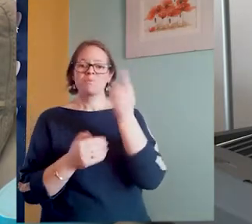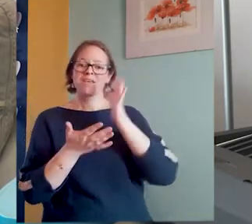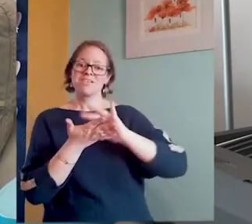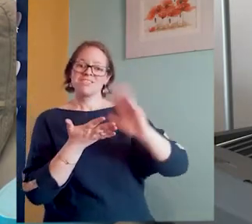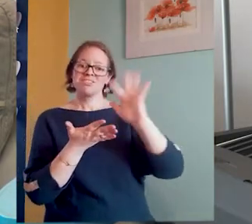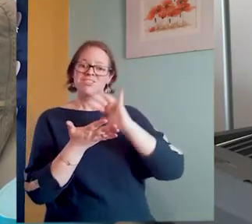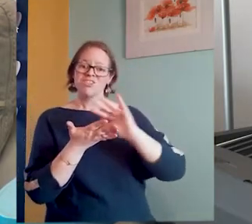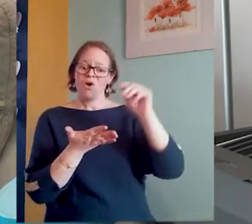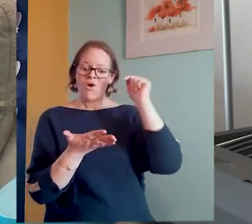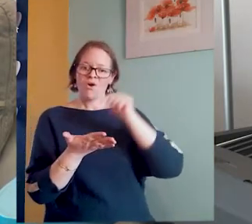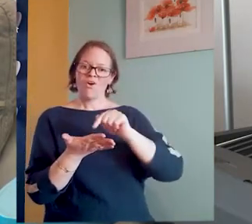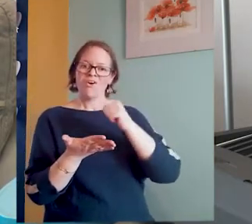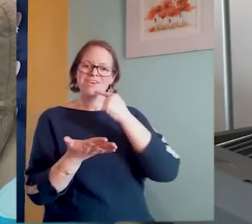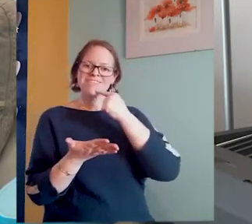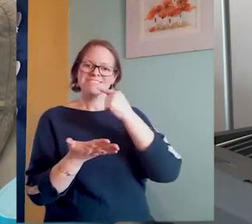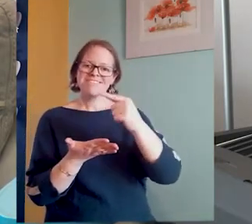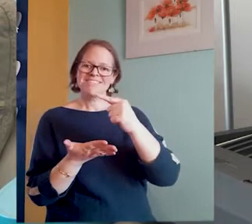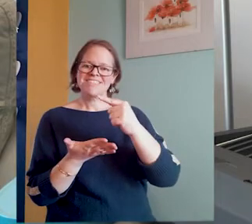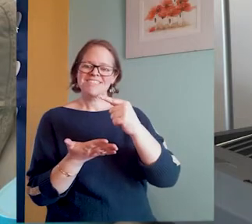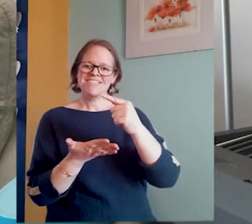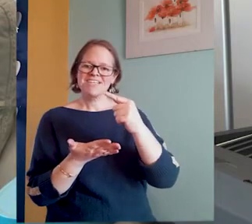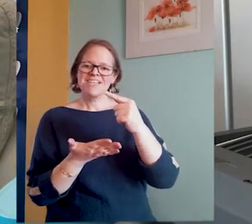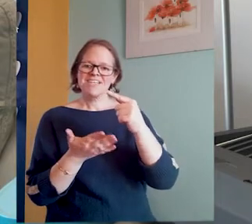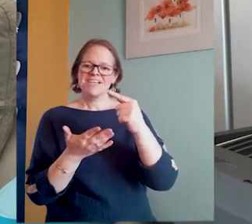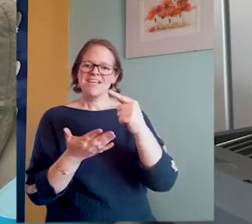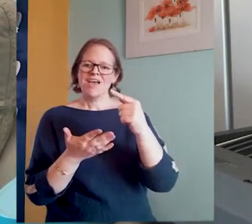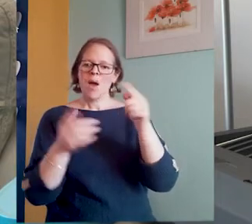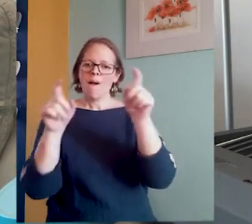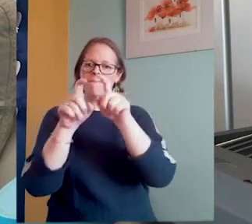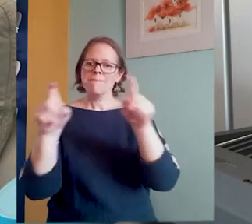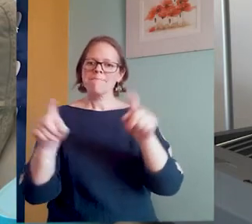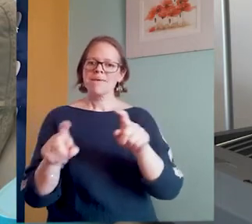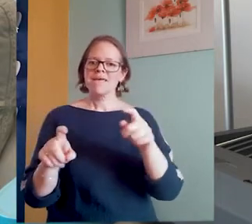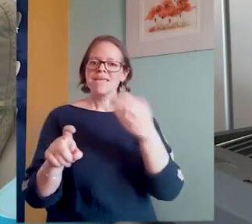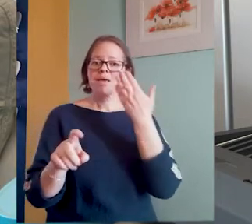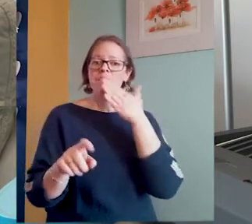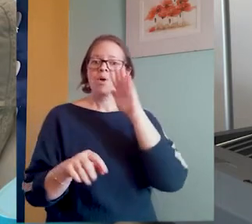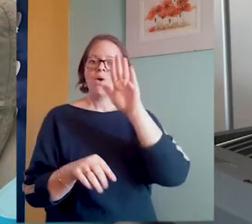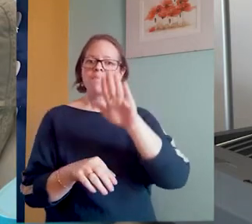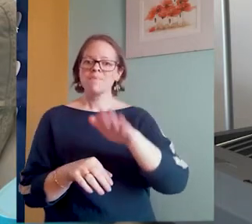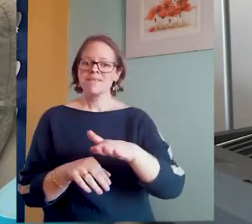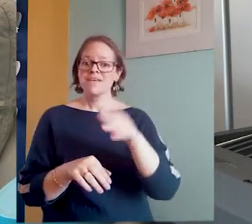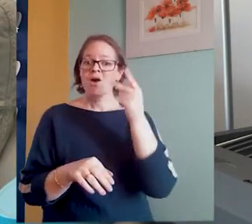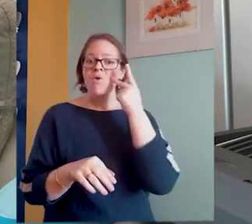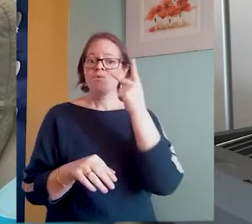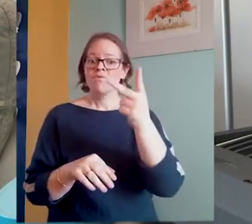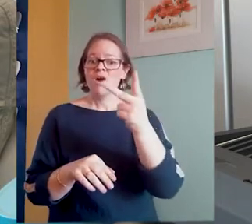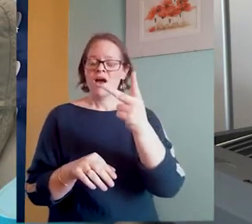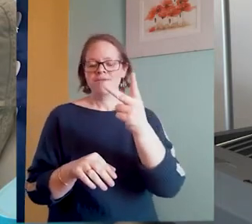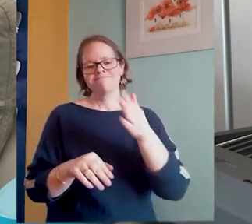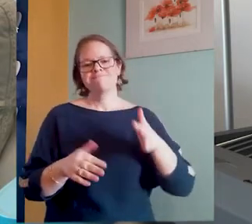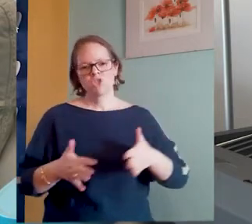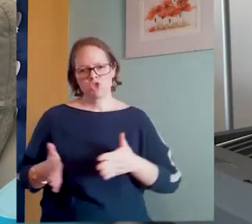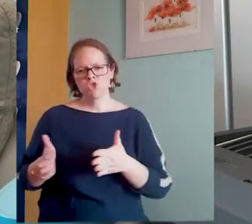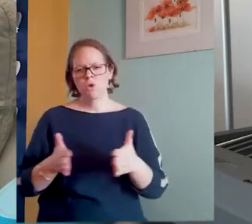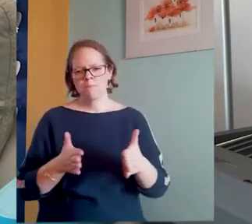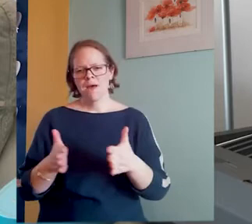je le vois, il est là. Le chemin est douloureux, je n'y suis pas encore, mais la victoire est